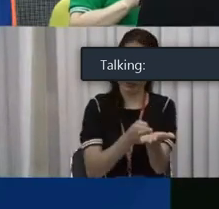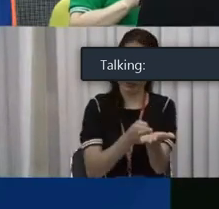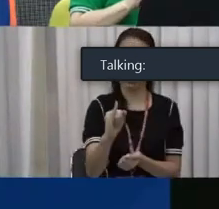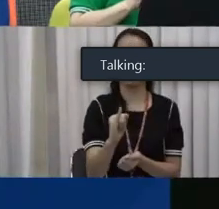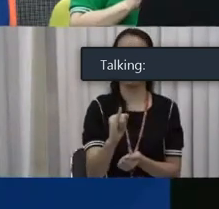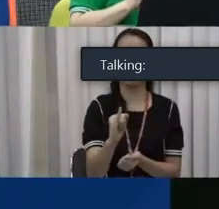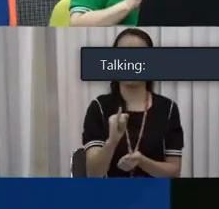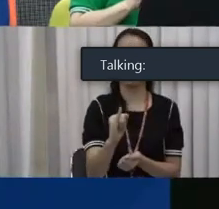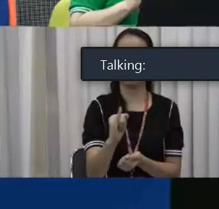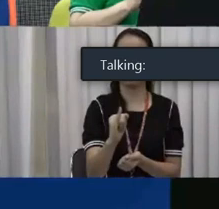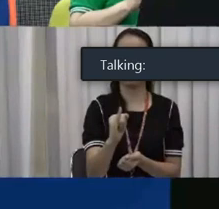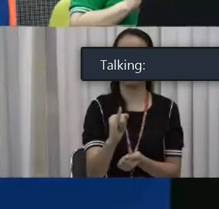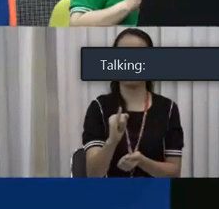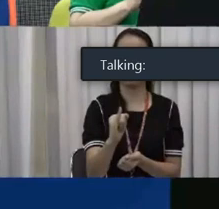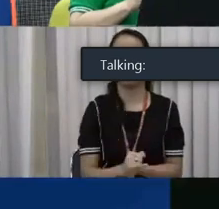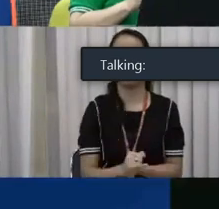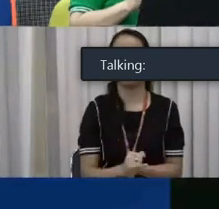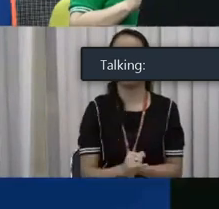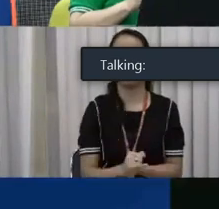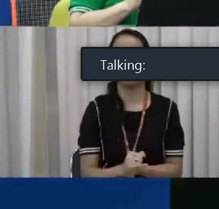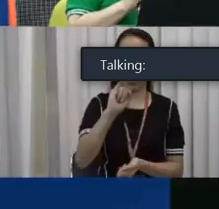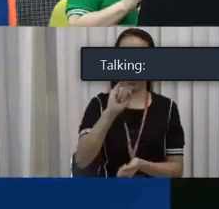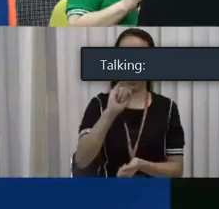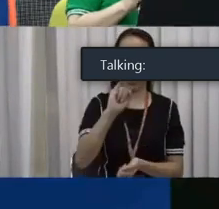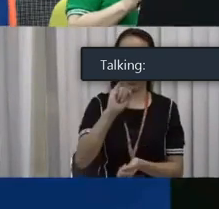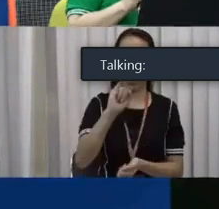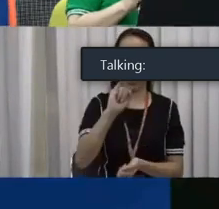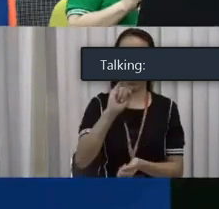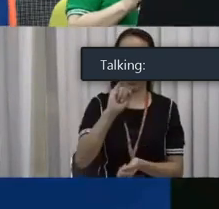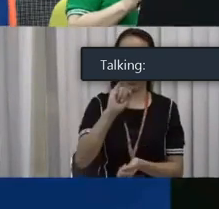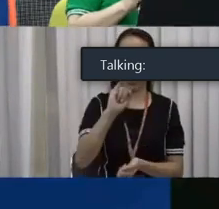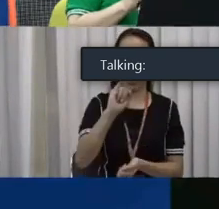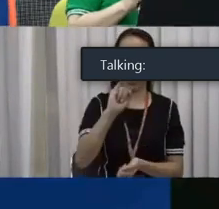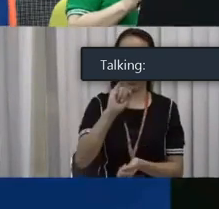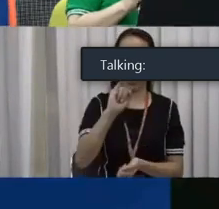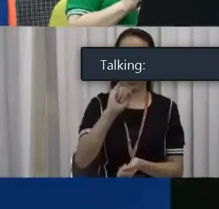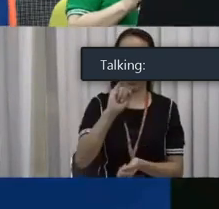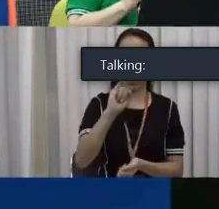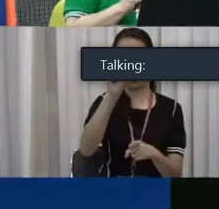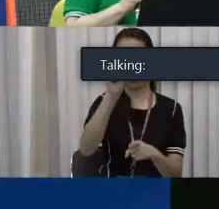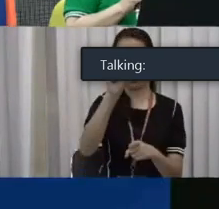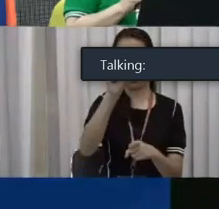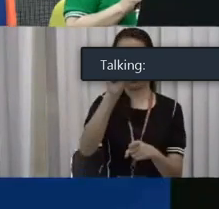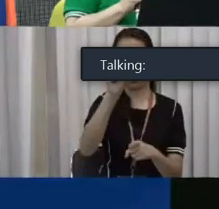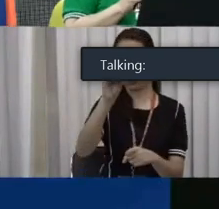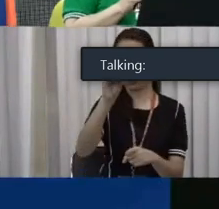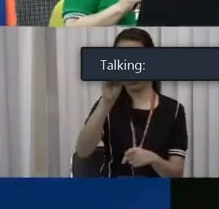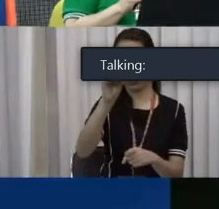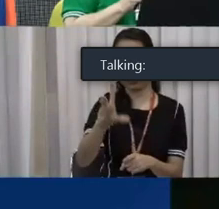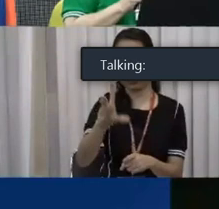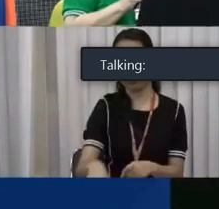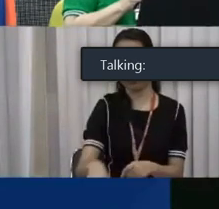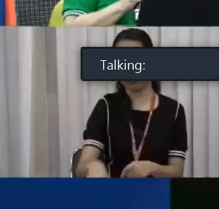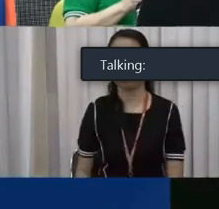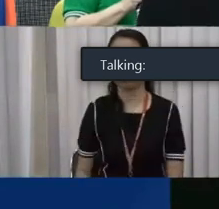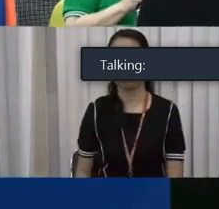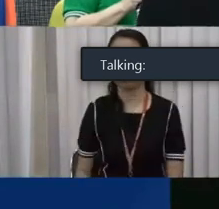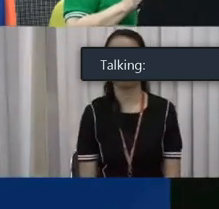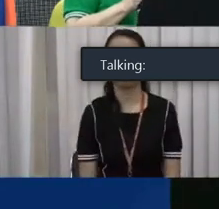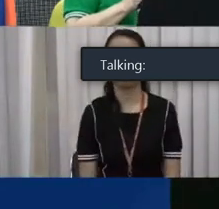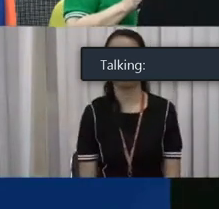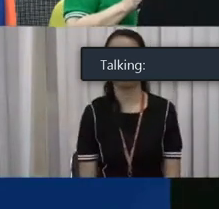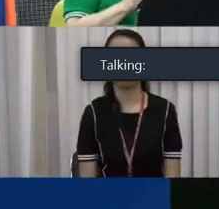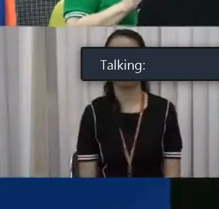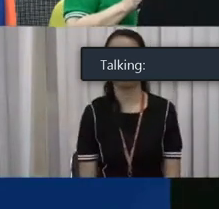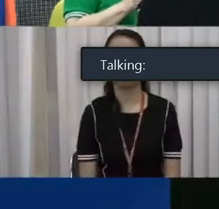maoning na siya ay ID from DSWD para matawag nga registered gid siya or